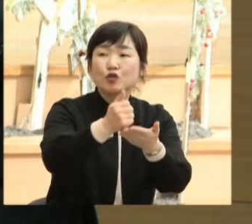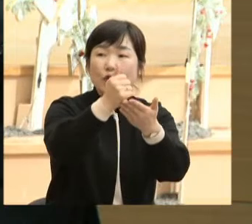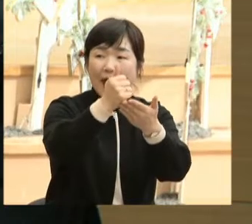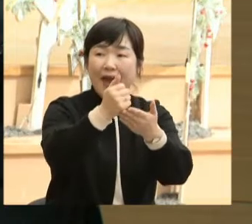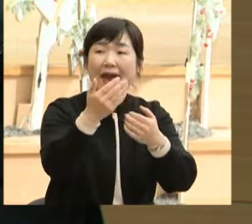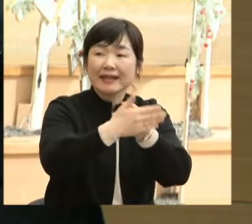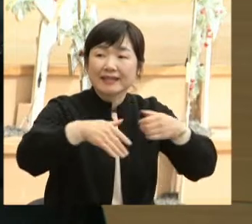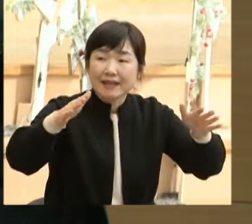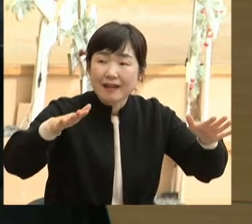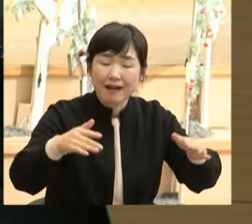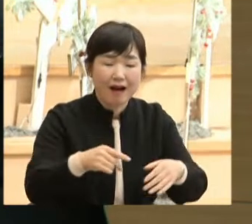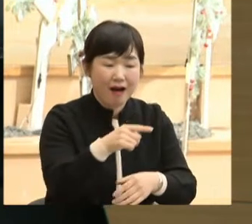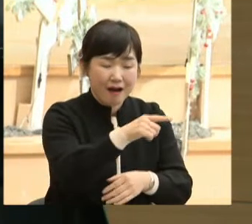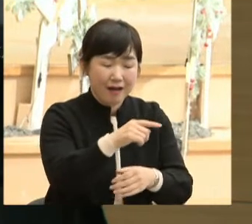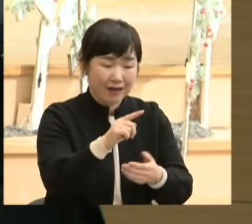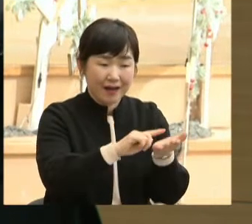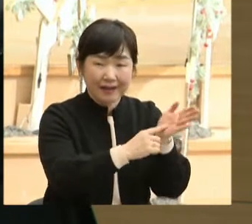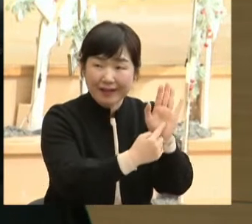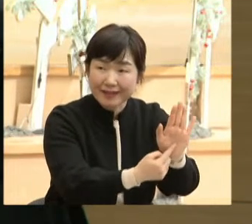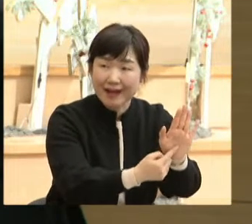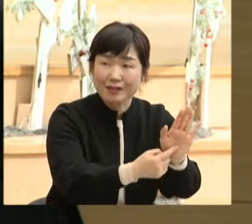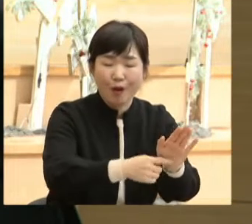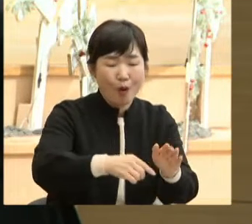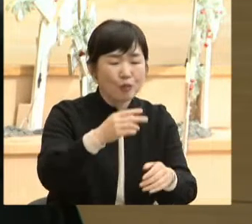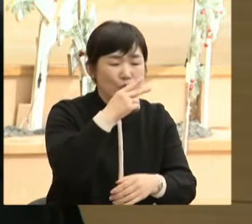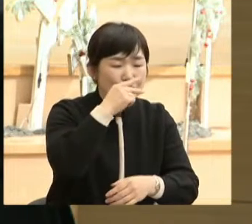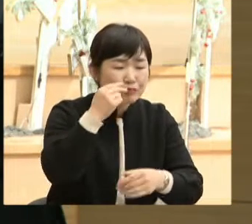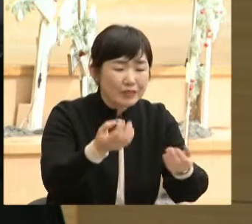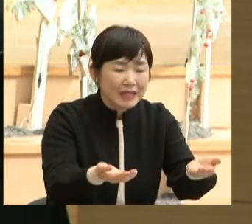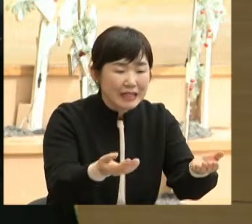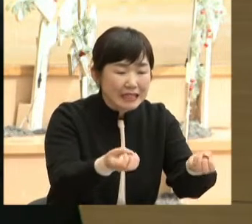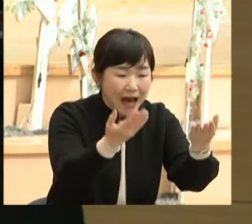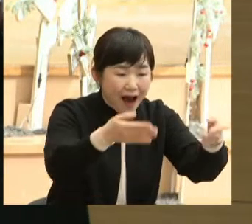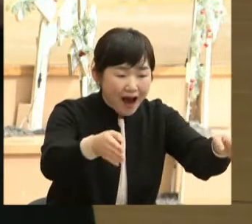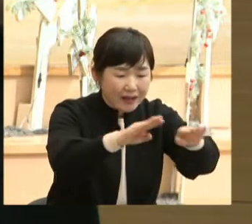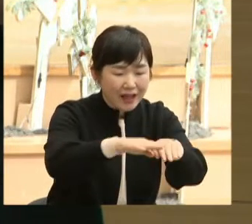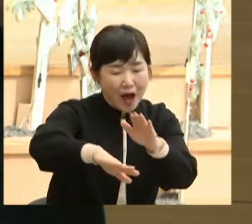주의 사자가 그에게 나타나 향단 우편에서 인지라